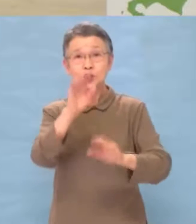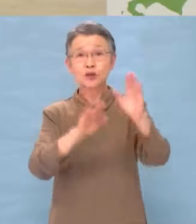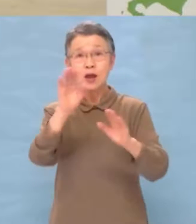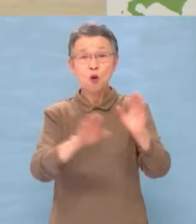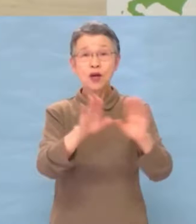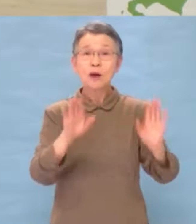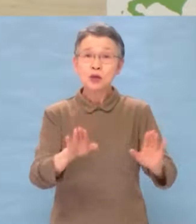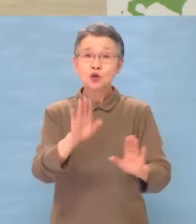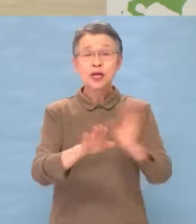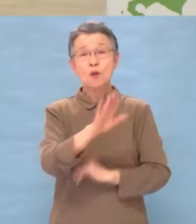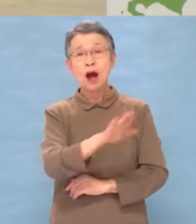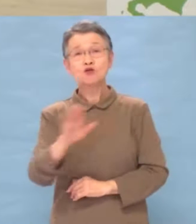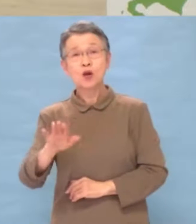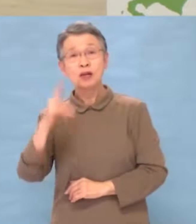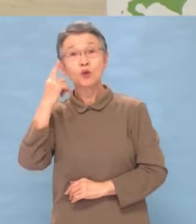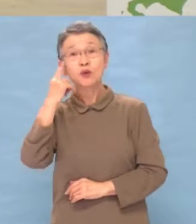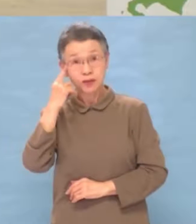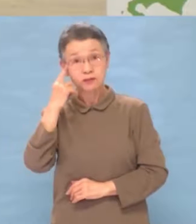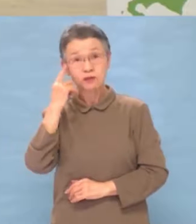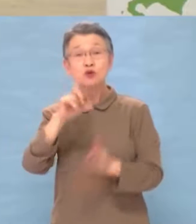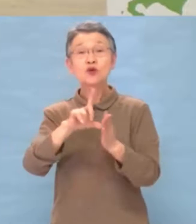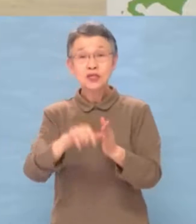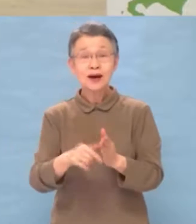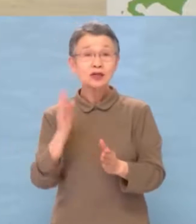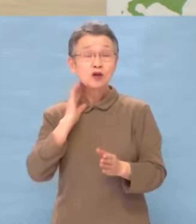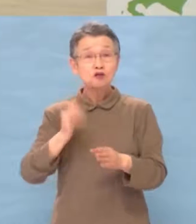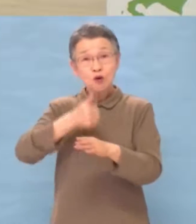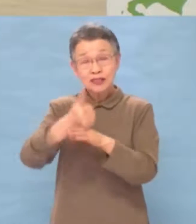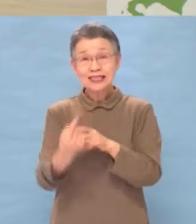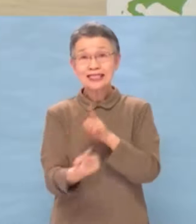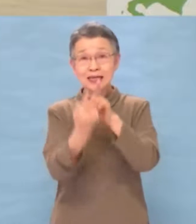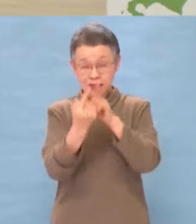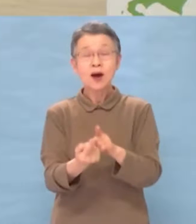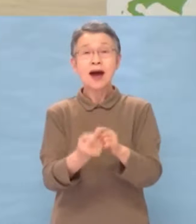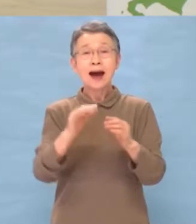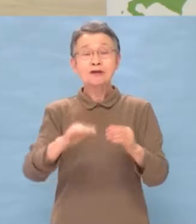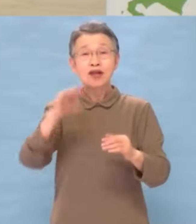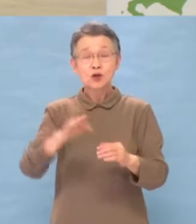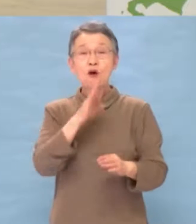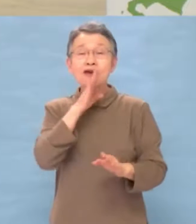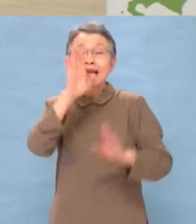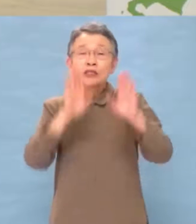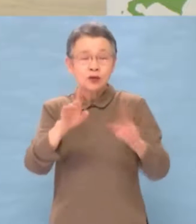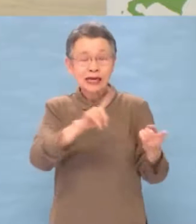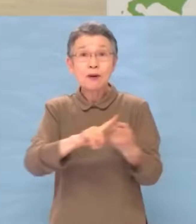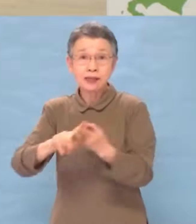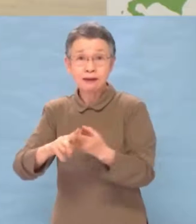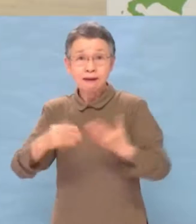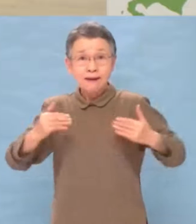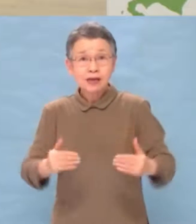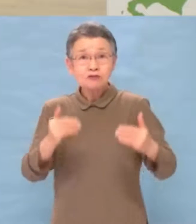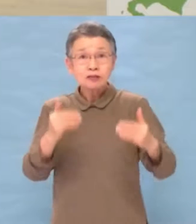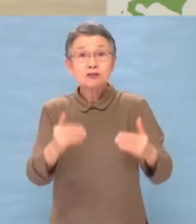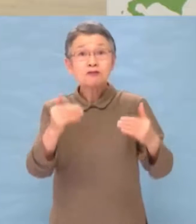が多いのかもしれませんですが、私はその際には総理に対して一歩一歩現実的にかつ着